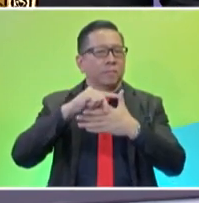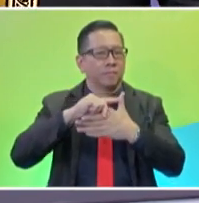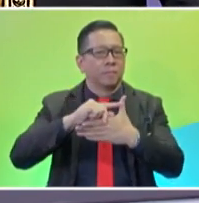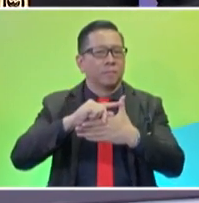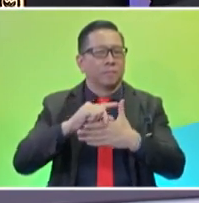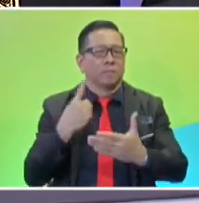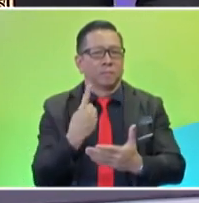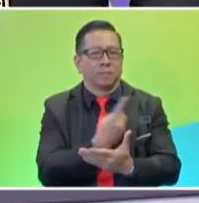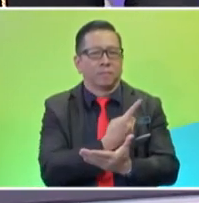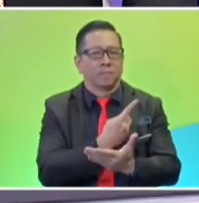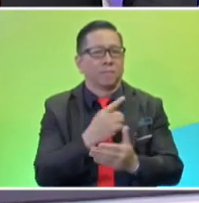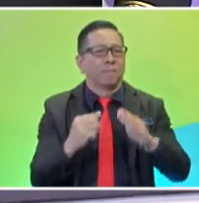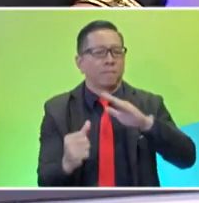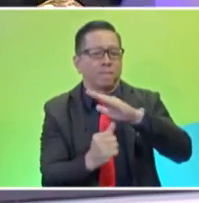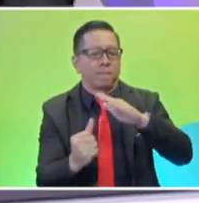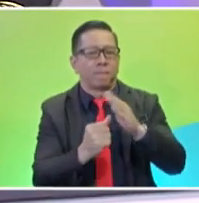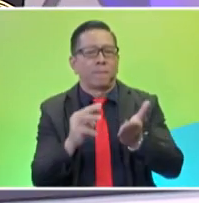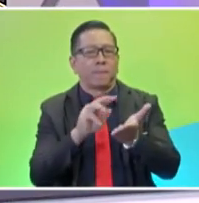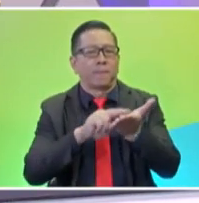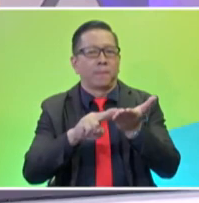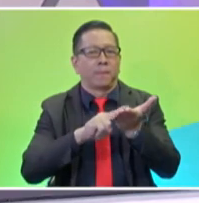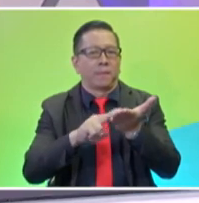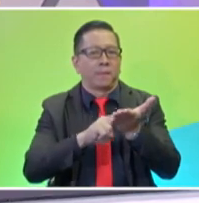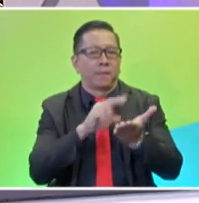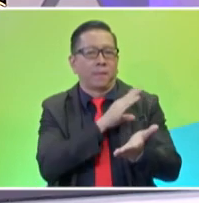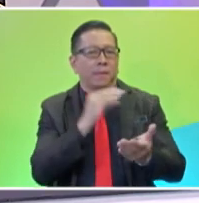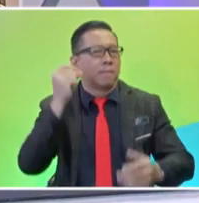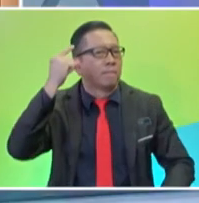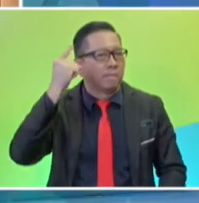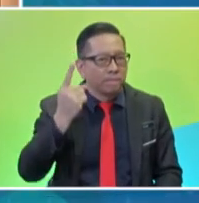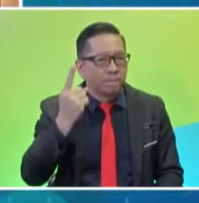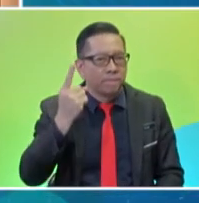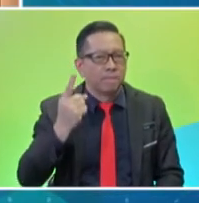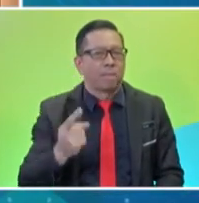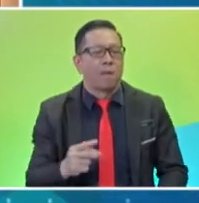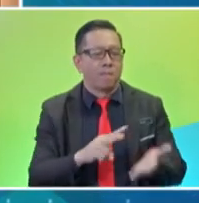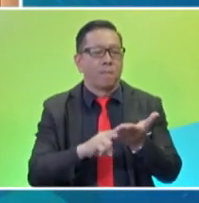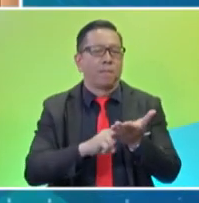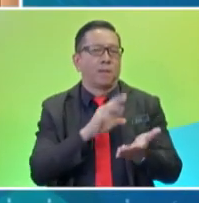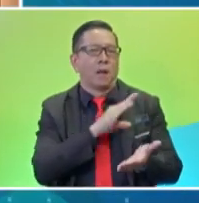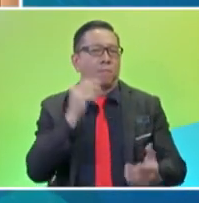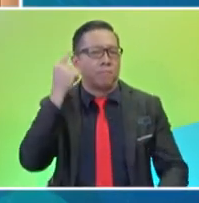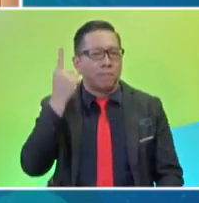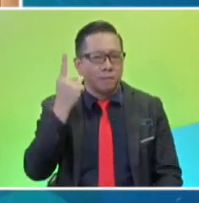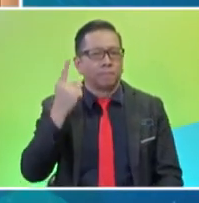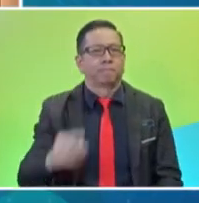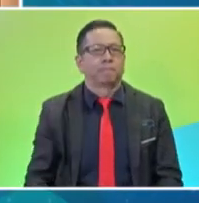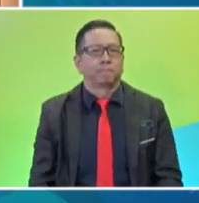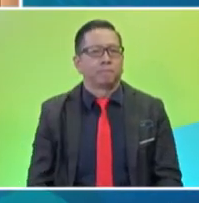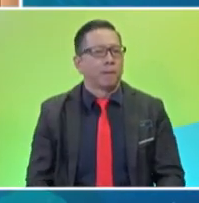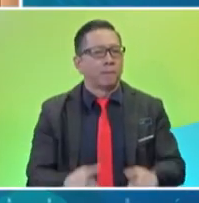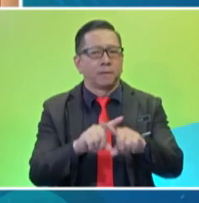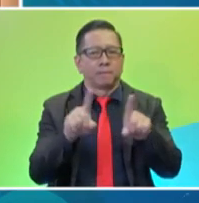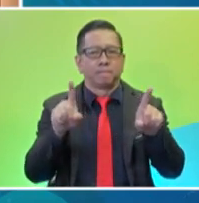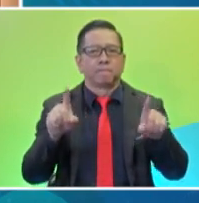asas membaca dan memahami membaca dan memahami ini apa Ivan ya berbeda